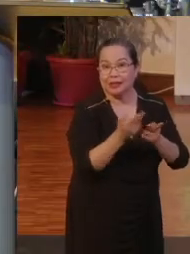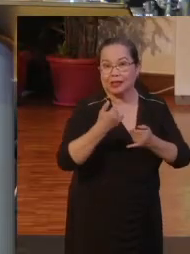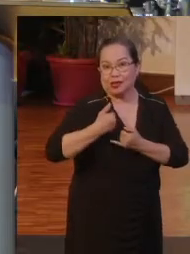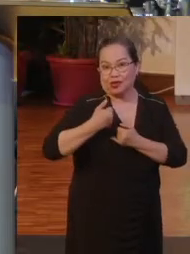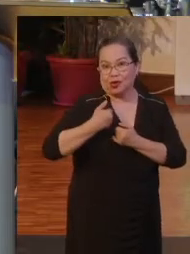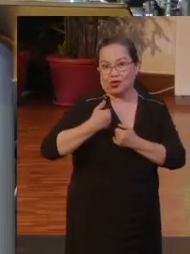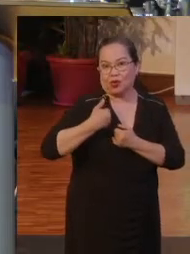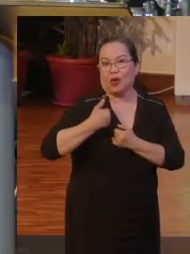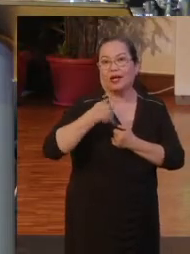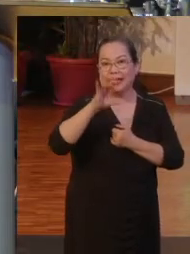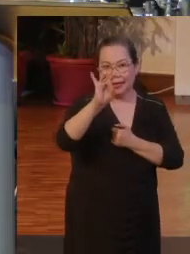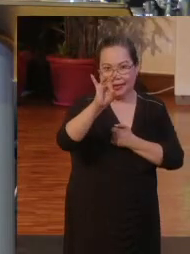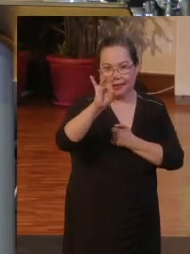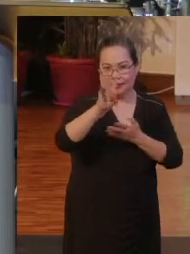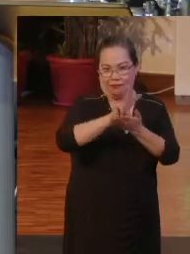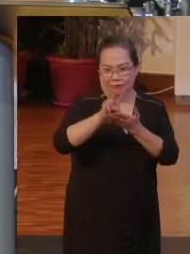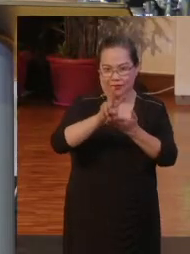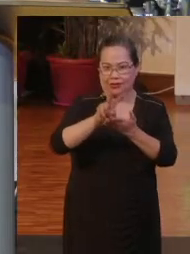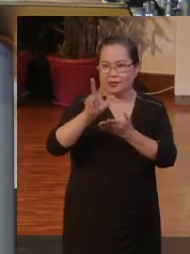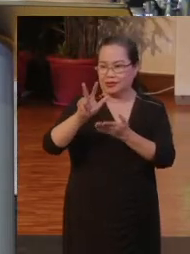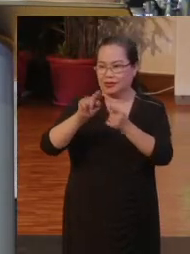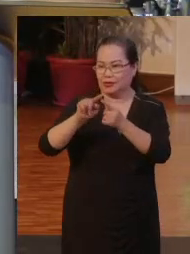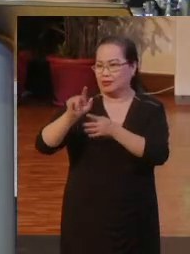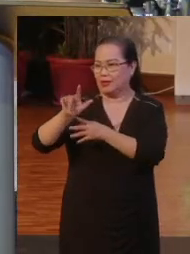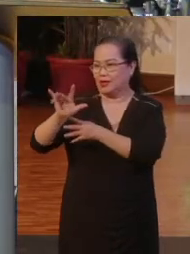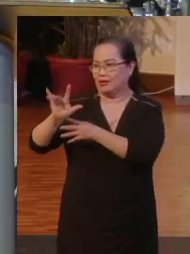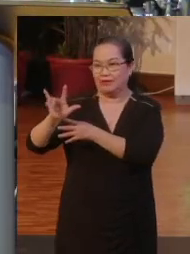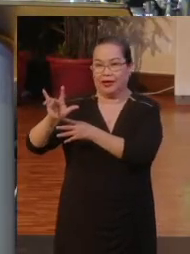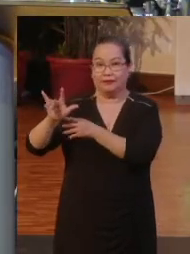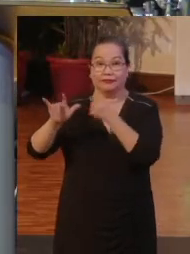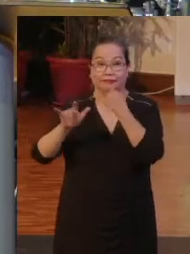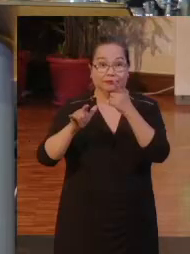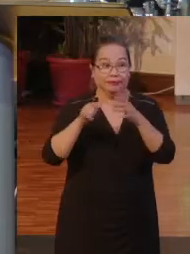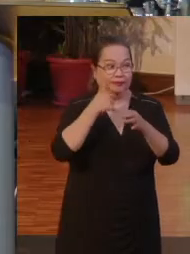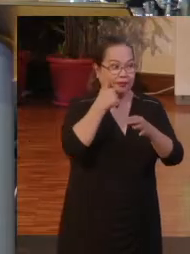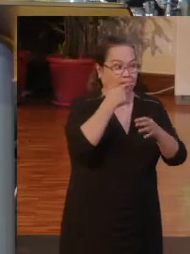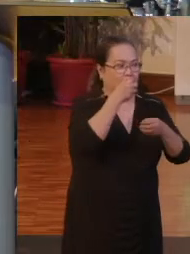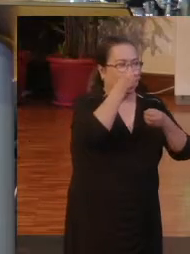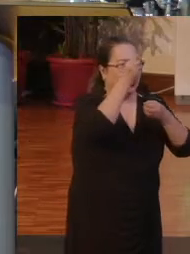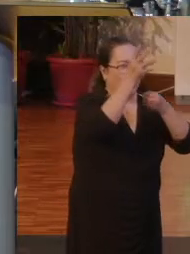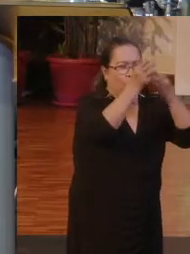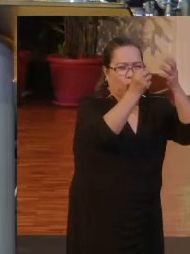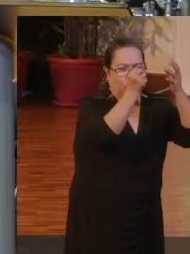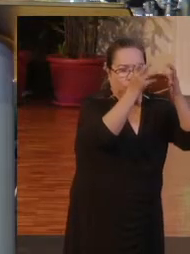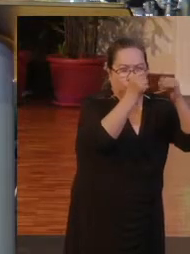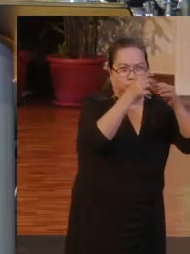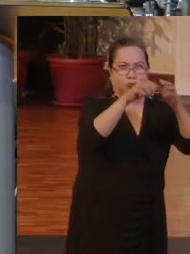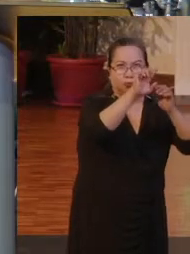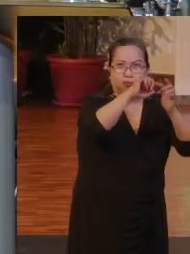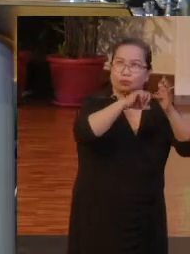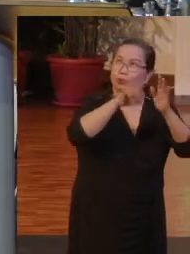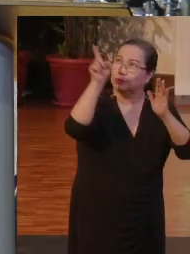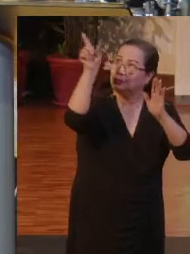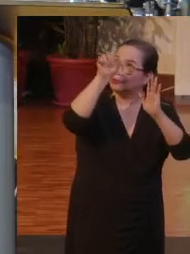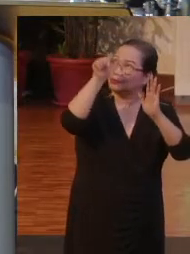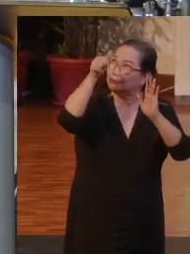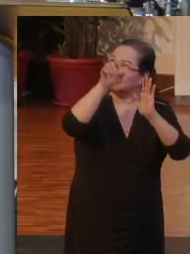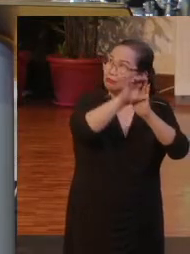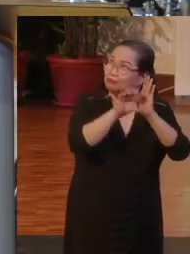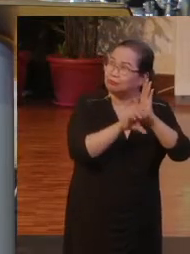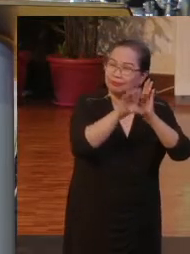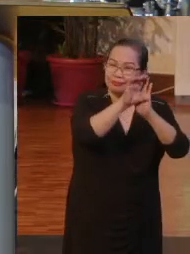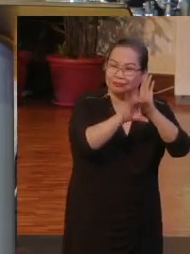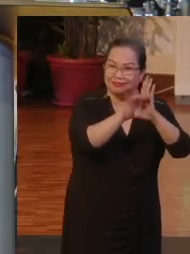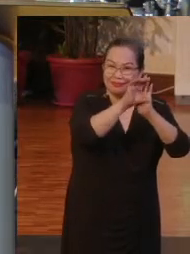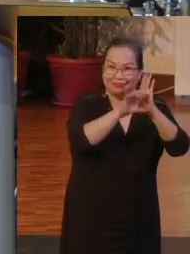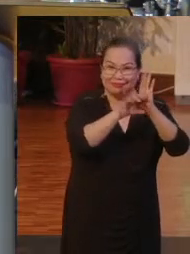8 verses 30 to 35, kung saan ni-recite muli nila ang batas ng Panginoon at kung